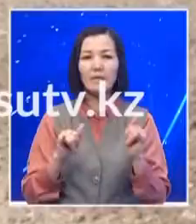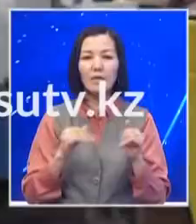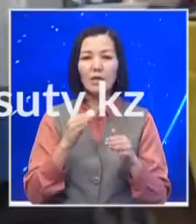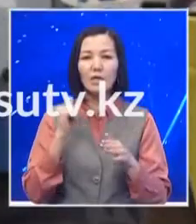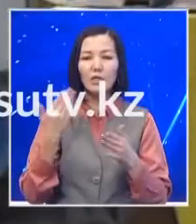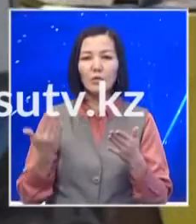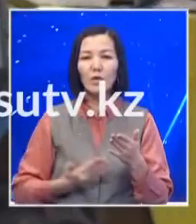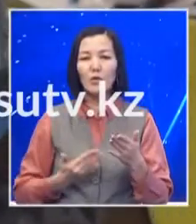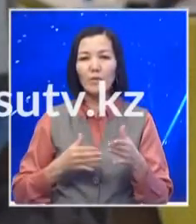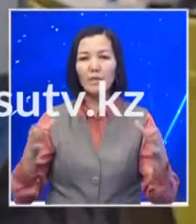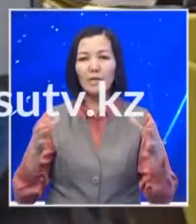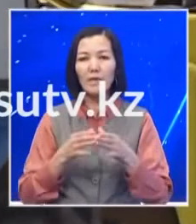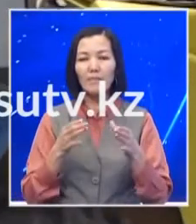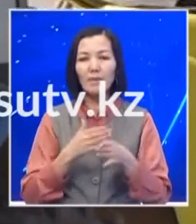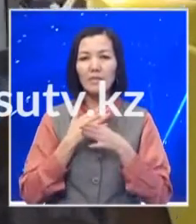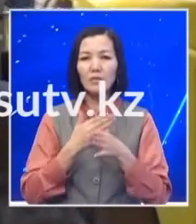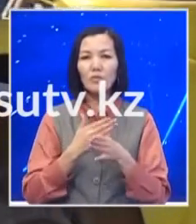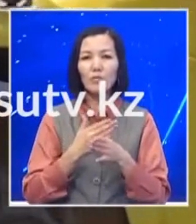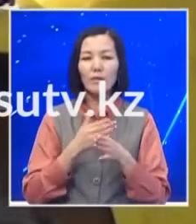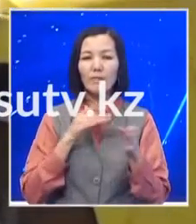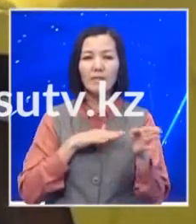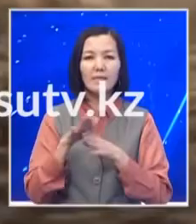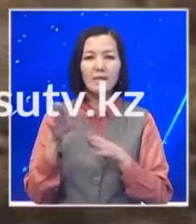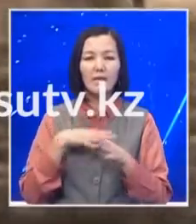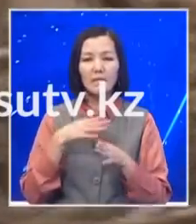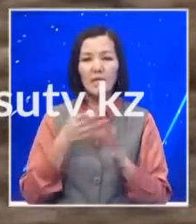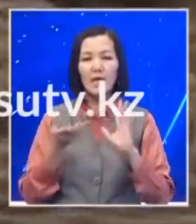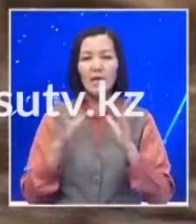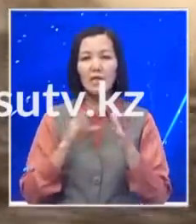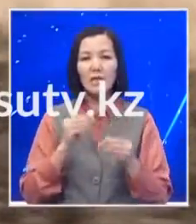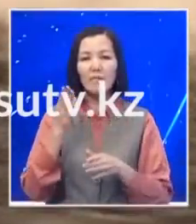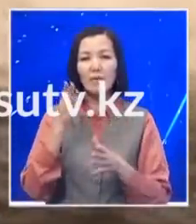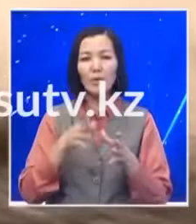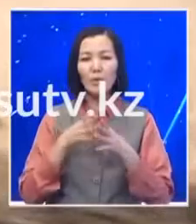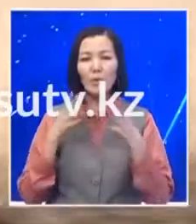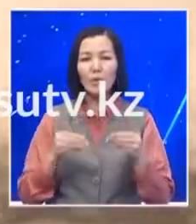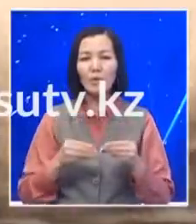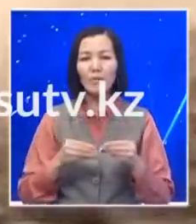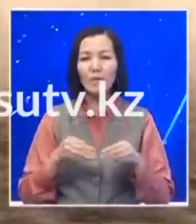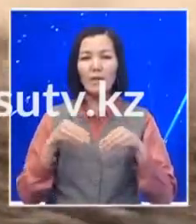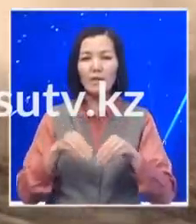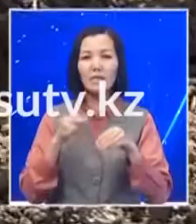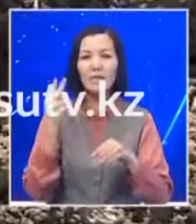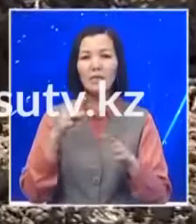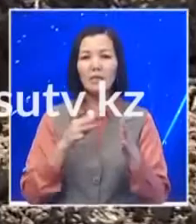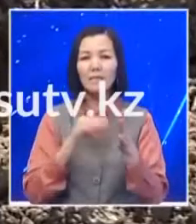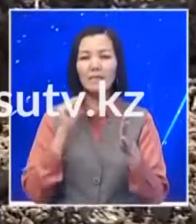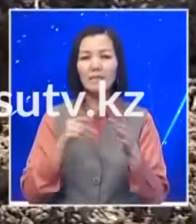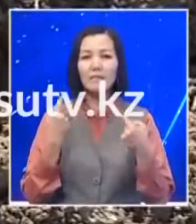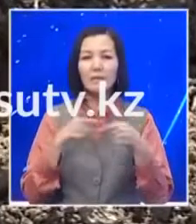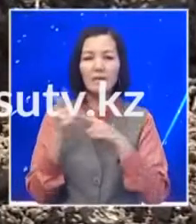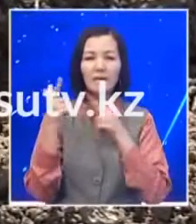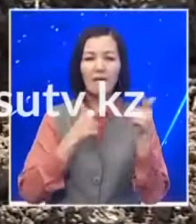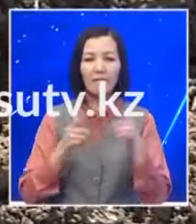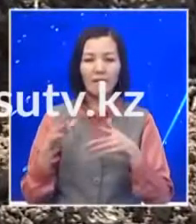әлеуметтік кәсіпкерлік корпорациясы көмегімен іске асты. Жалпы биыл облыстағы көктемгі егіс науқанына 28000 техника сақадай